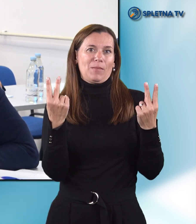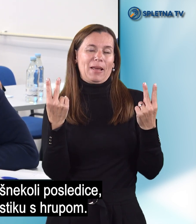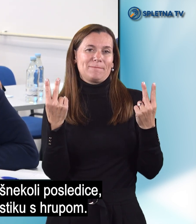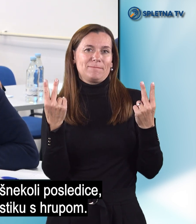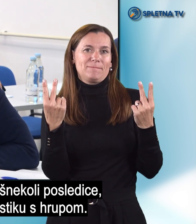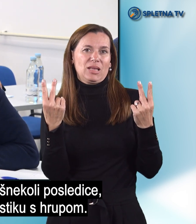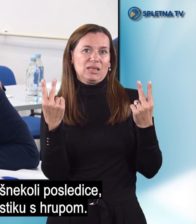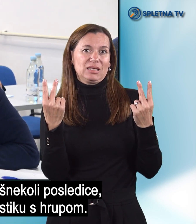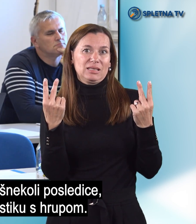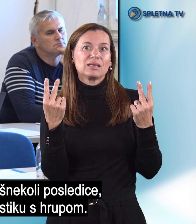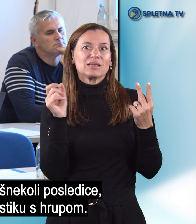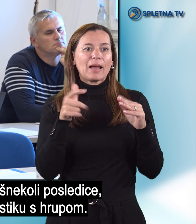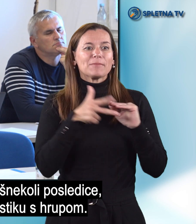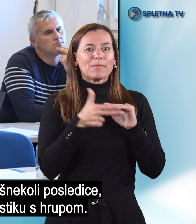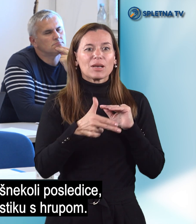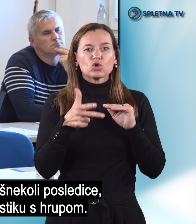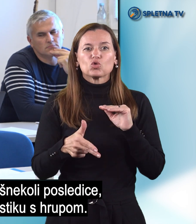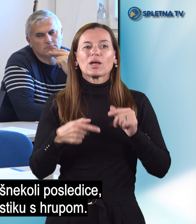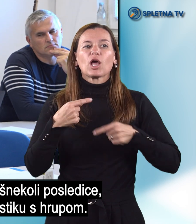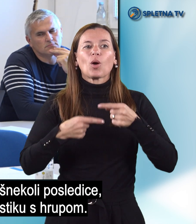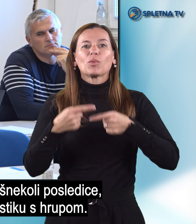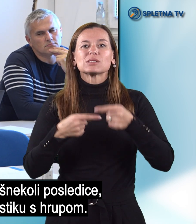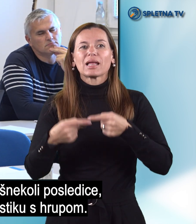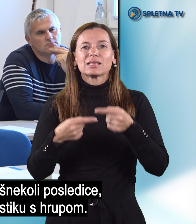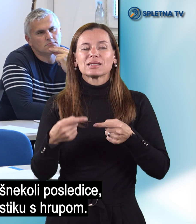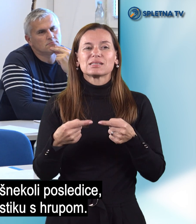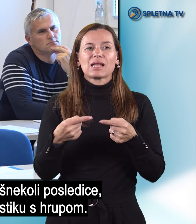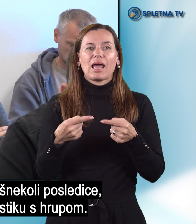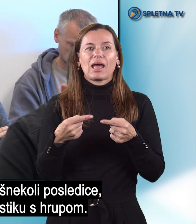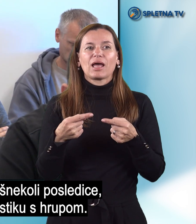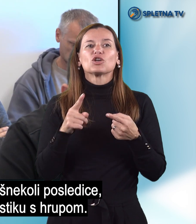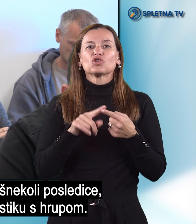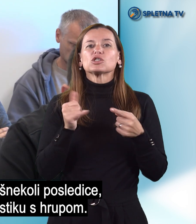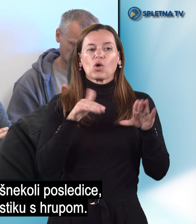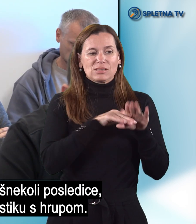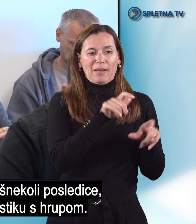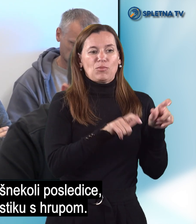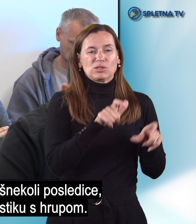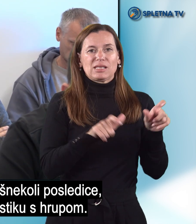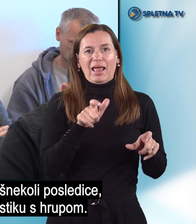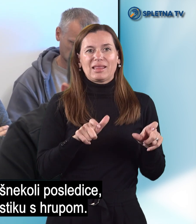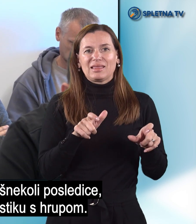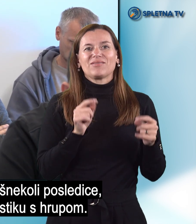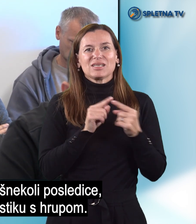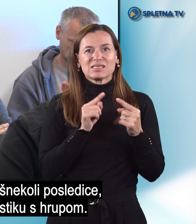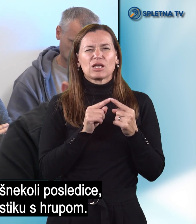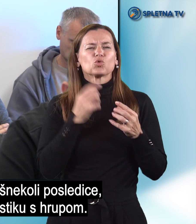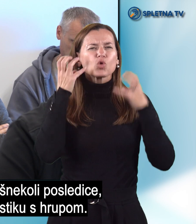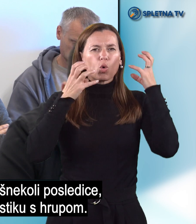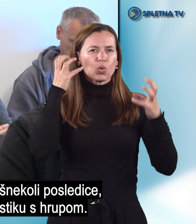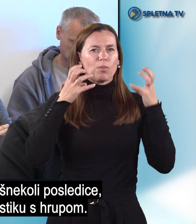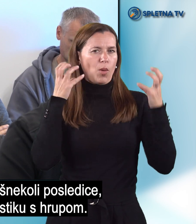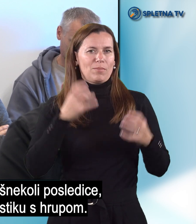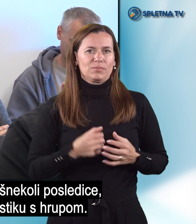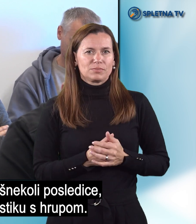pri tem, da preprečujejo kakršnekoli posledice, vkolikor so zaposleni v stiku